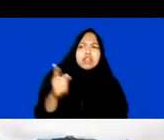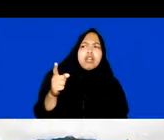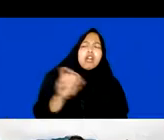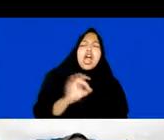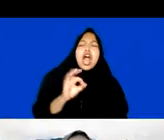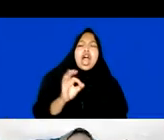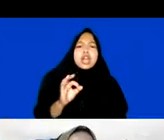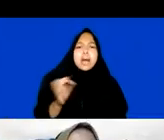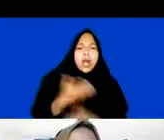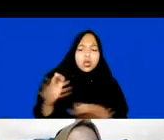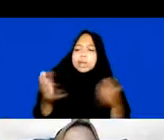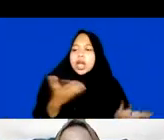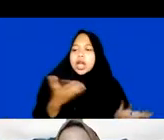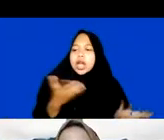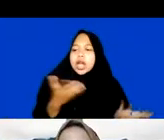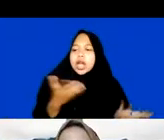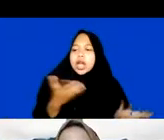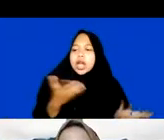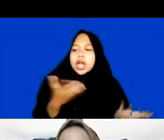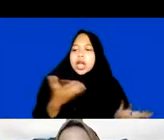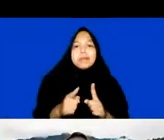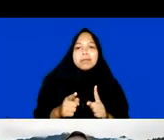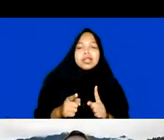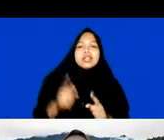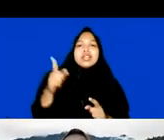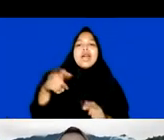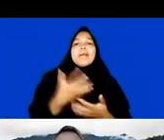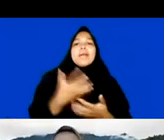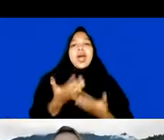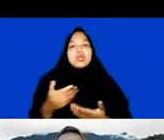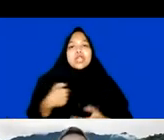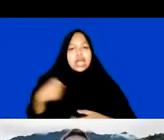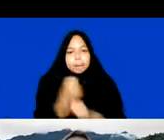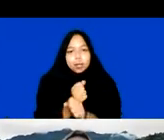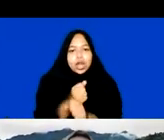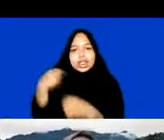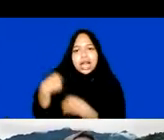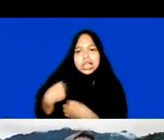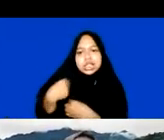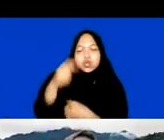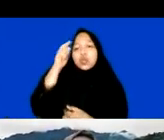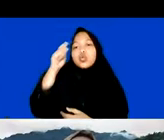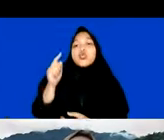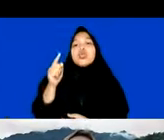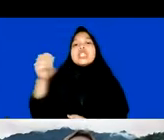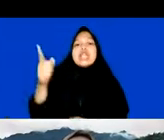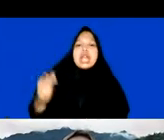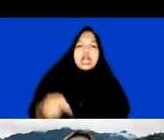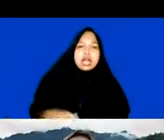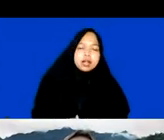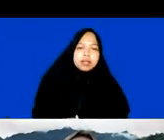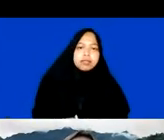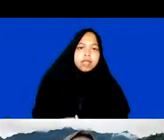nggak ada request apapun, dia cuma pengen bikin tas dari saya gitu, saya buatin. Saya bilang ini brand saya, Hospit. Akhirnya ini kulit, dia juga suka